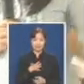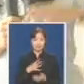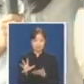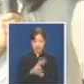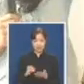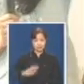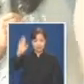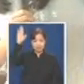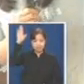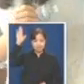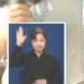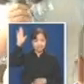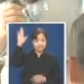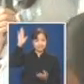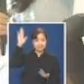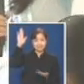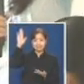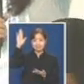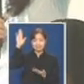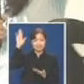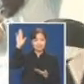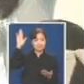ครจะเรียนต่อมหาวิทยาลัยยกมือขึ้นค่ะ